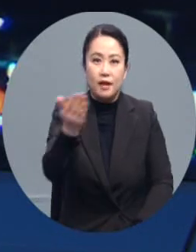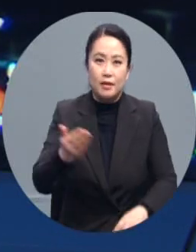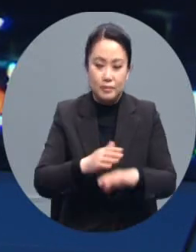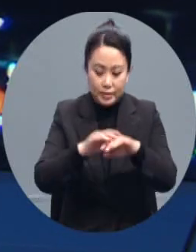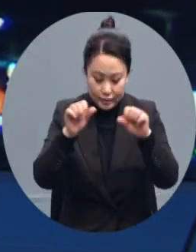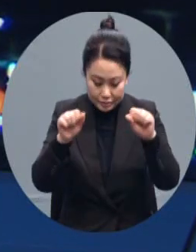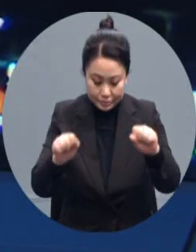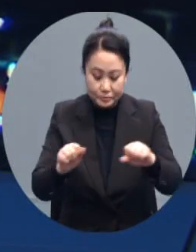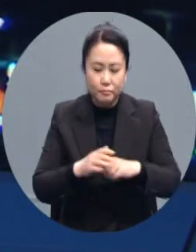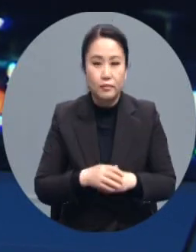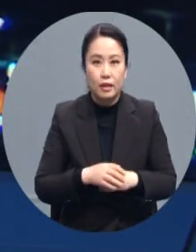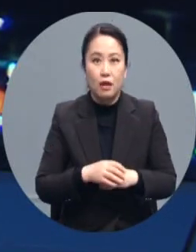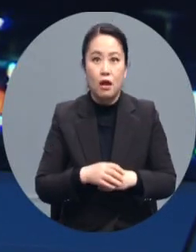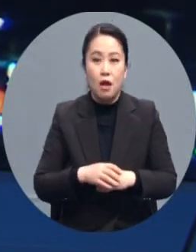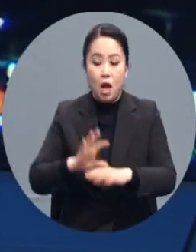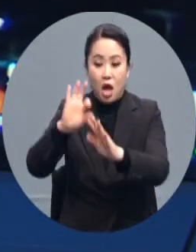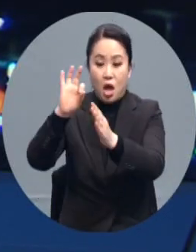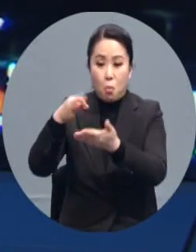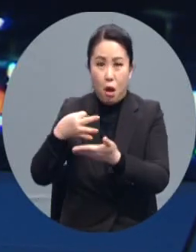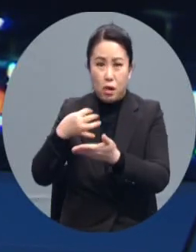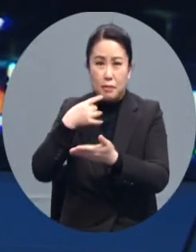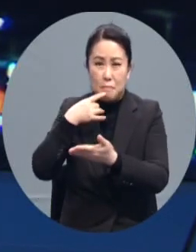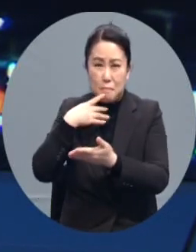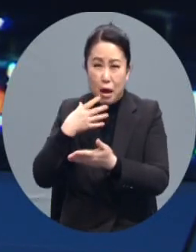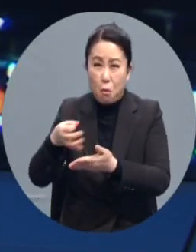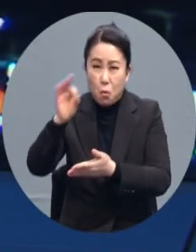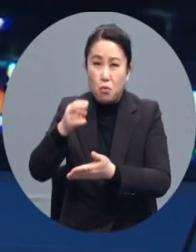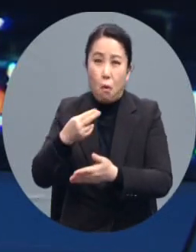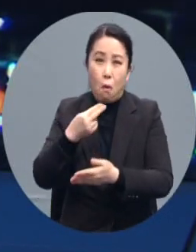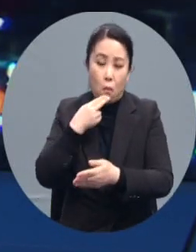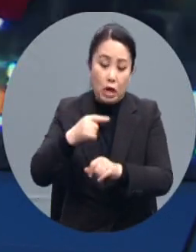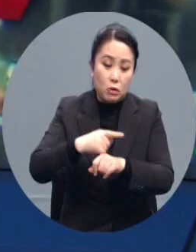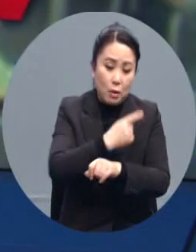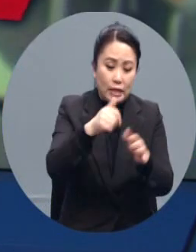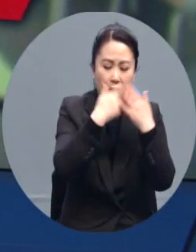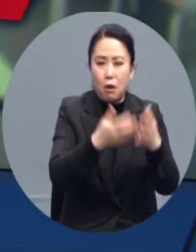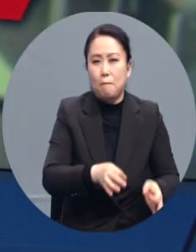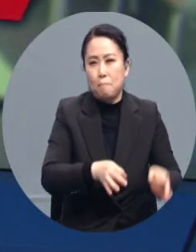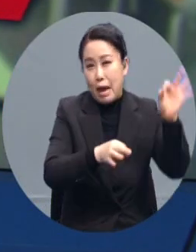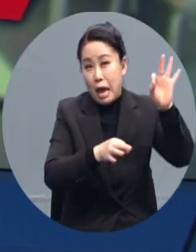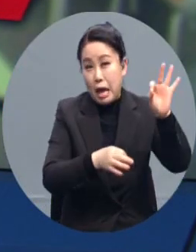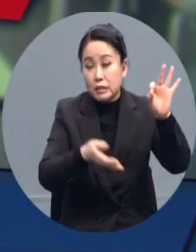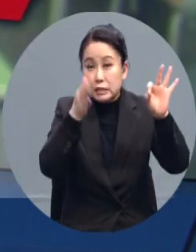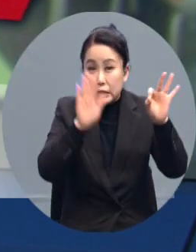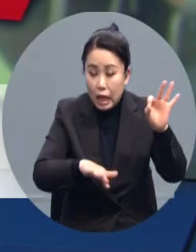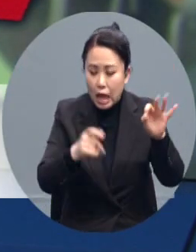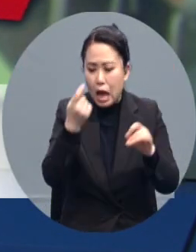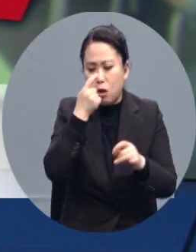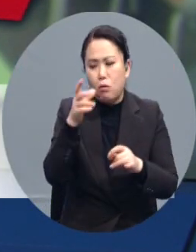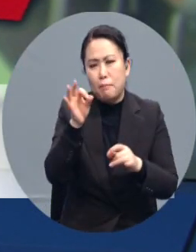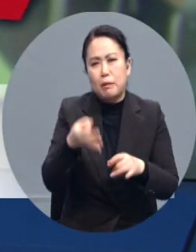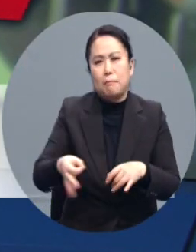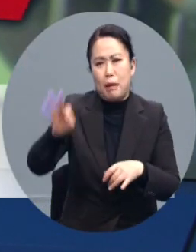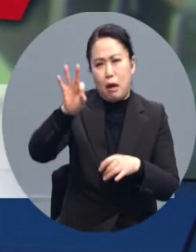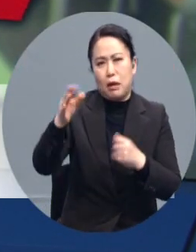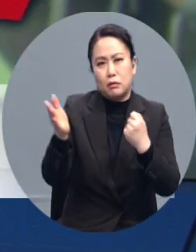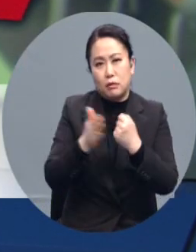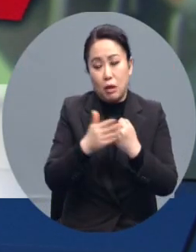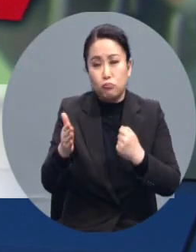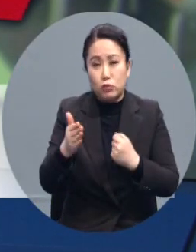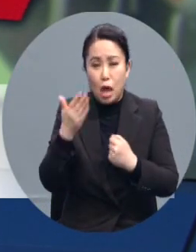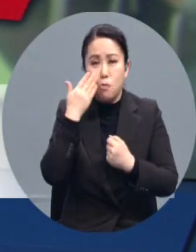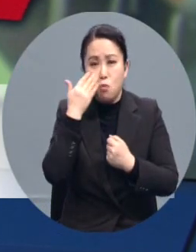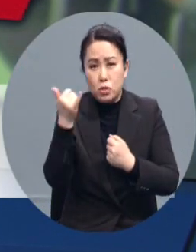여러분 안녕하십니까? 월급 빼고 다 올랐다는데 특히 신학기 들어 학원비까지 오르면서 학부모 부담이 더 커지고